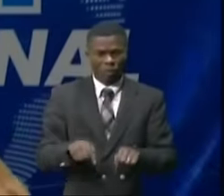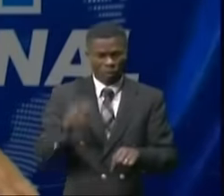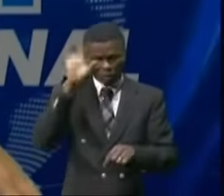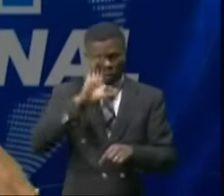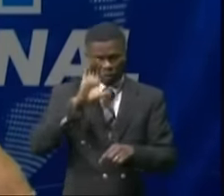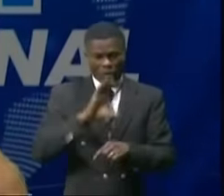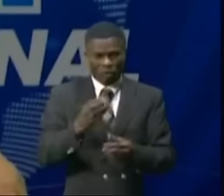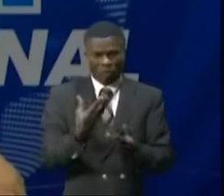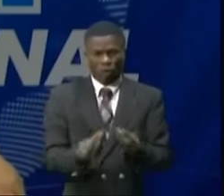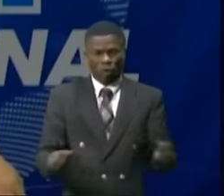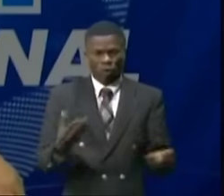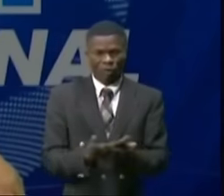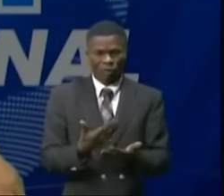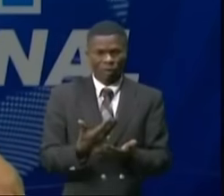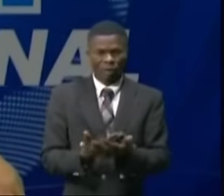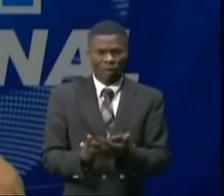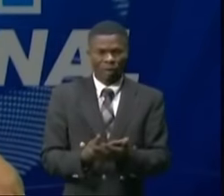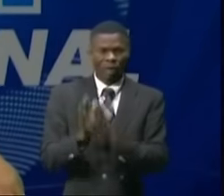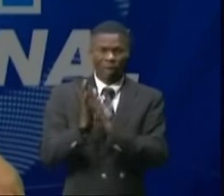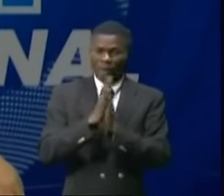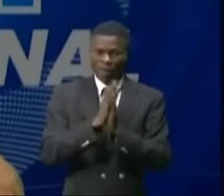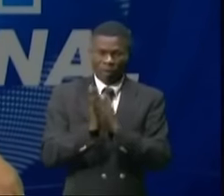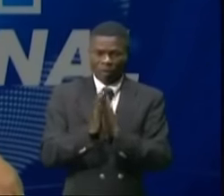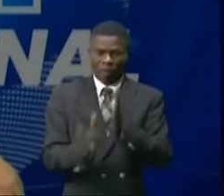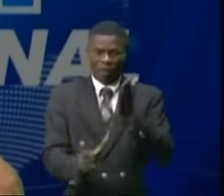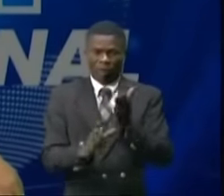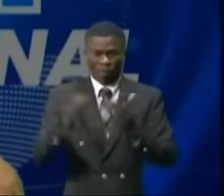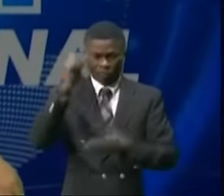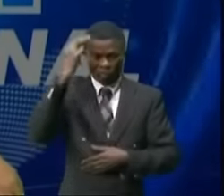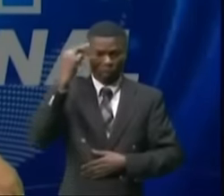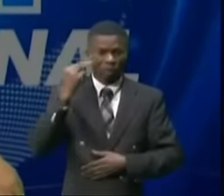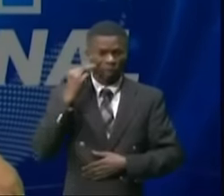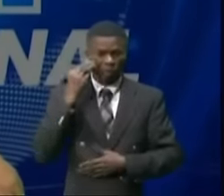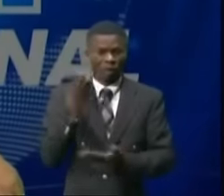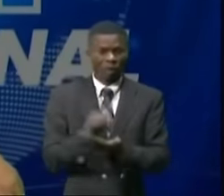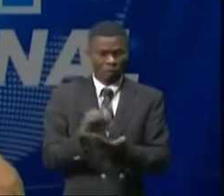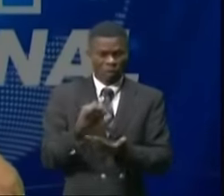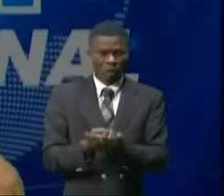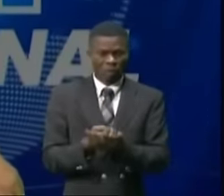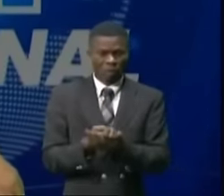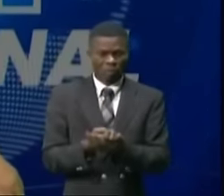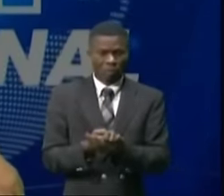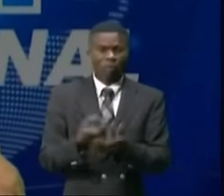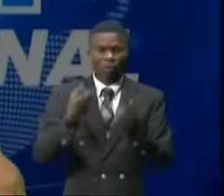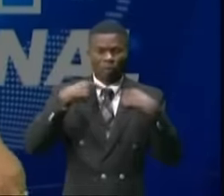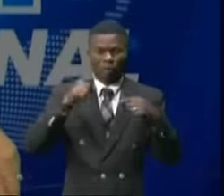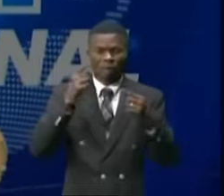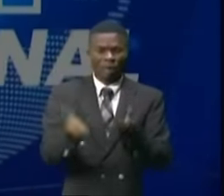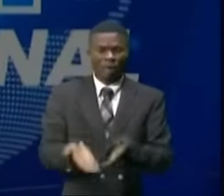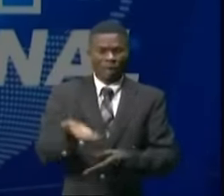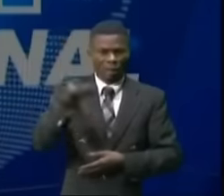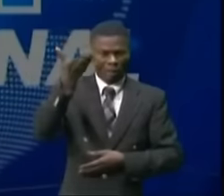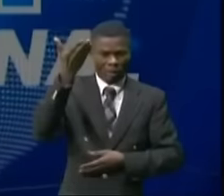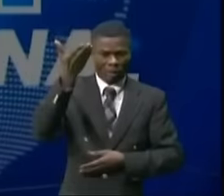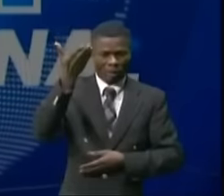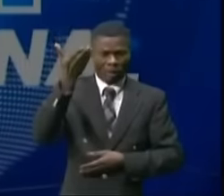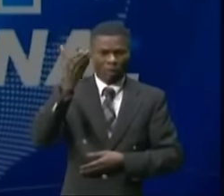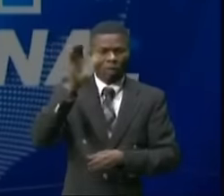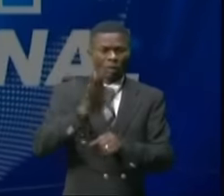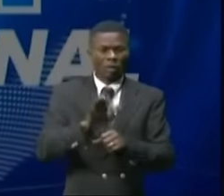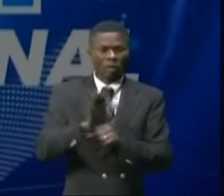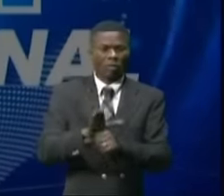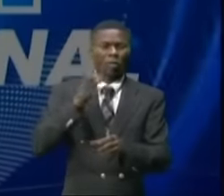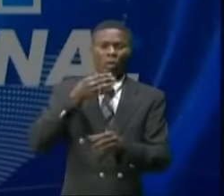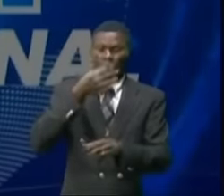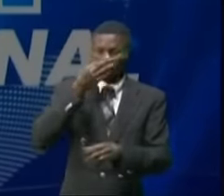une solution à cette crise. Vital Kamerhe, vice-premier ministre, ministre de l'économie, annonce l'augmentation des stocks des